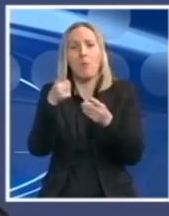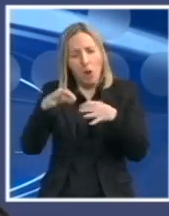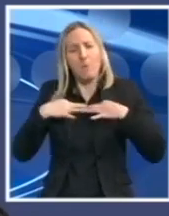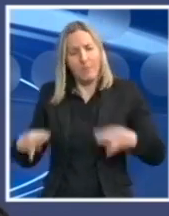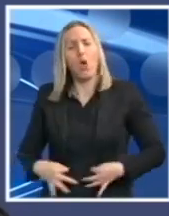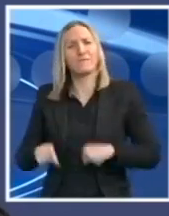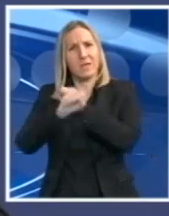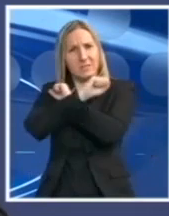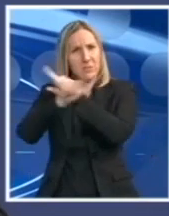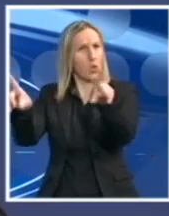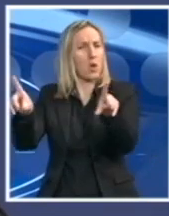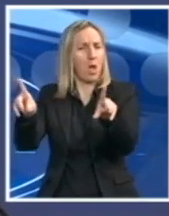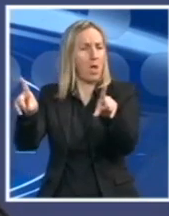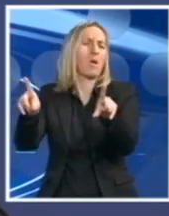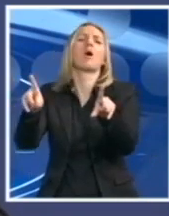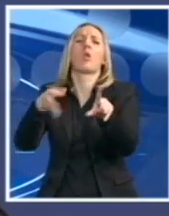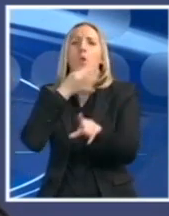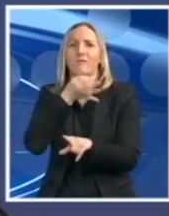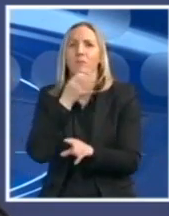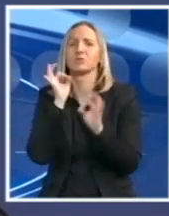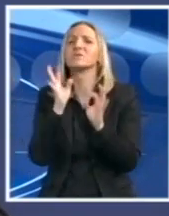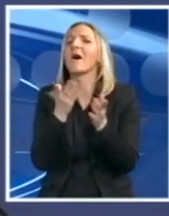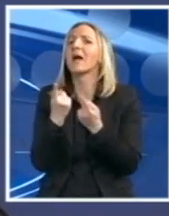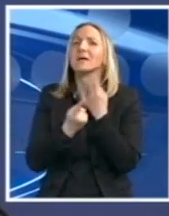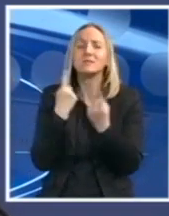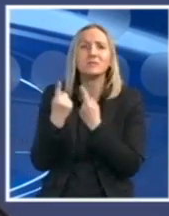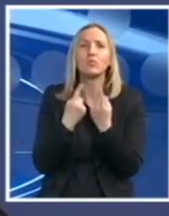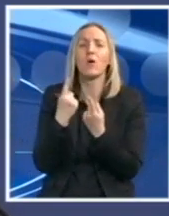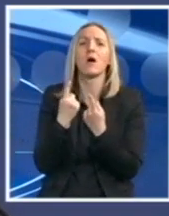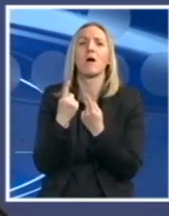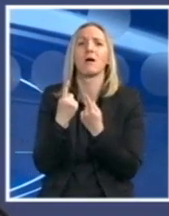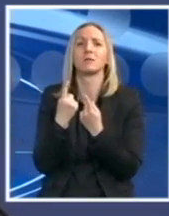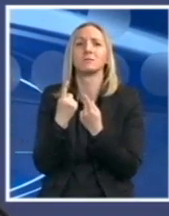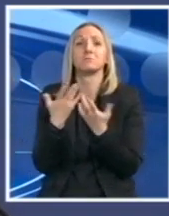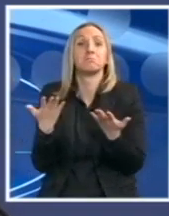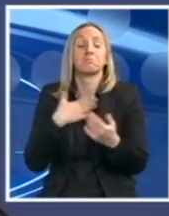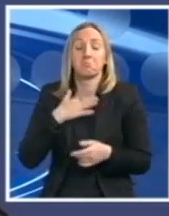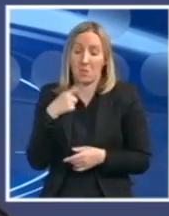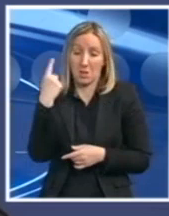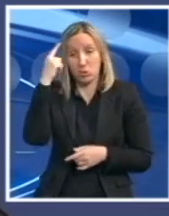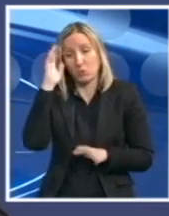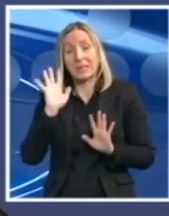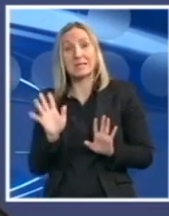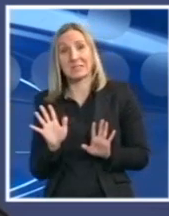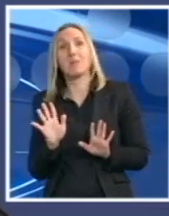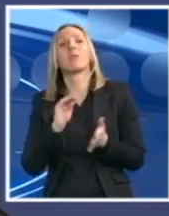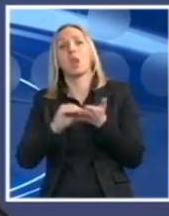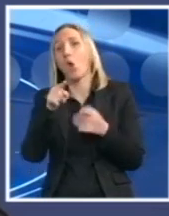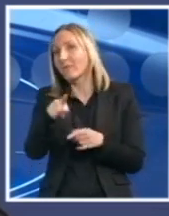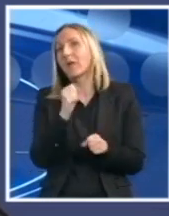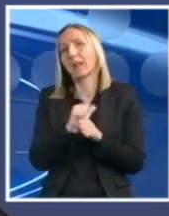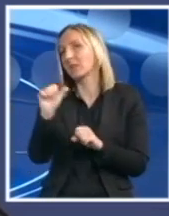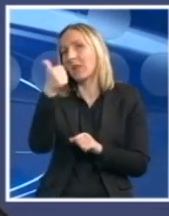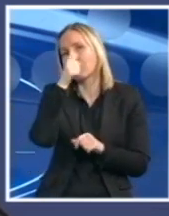i u svakoj situaciji lično smatram da novinari rade najbolje